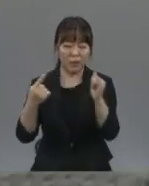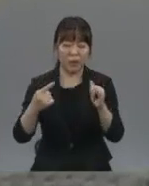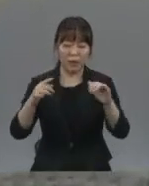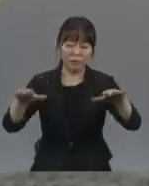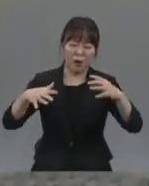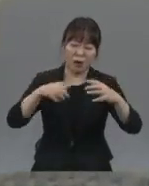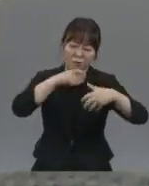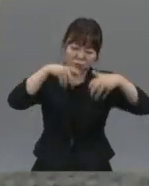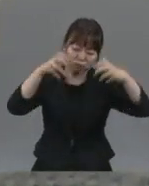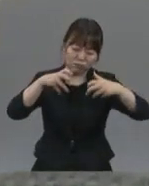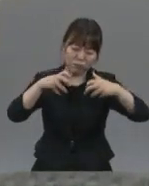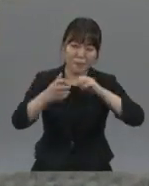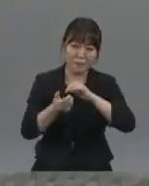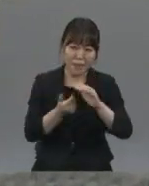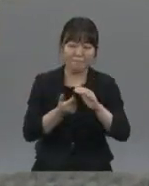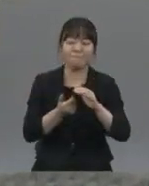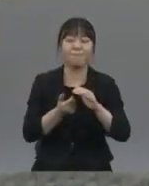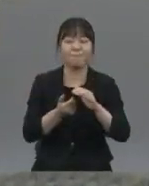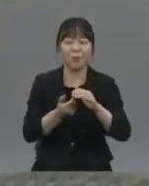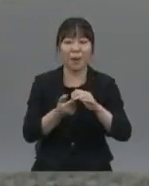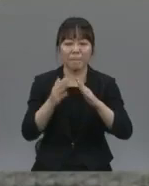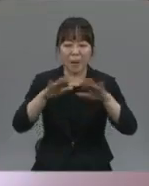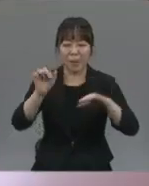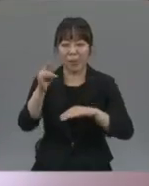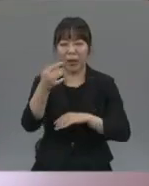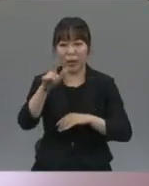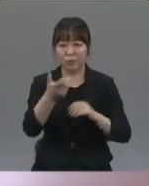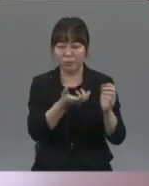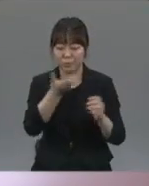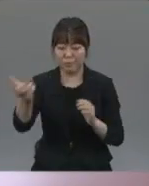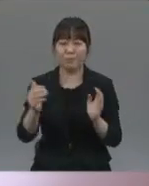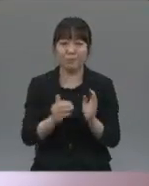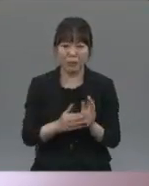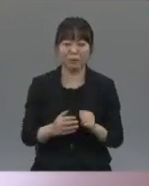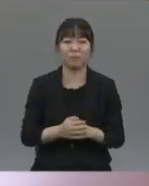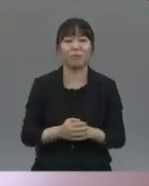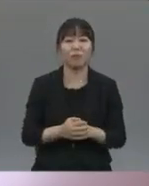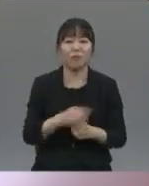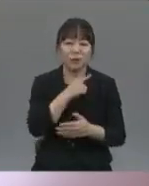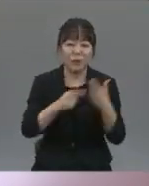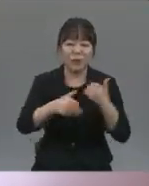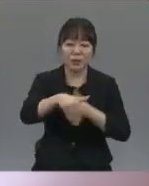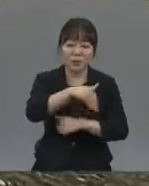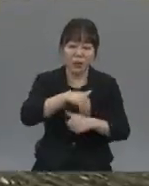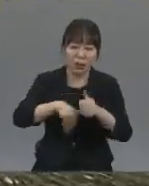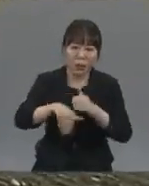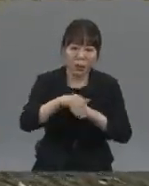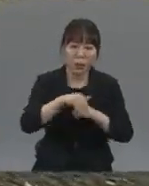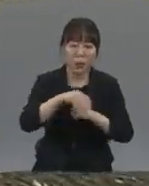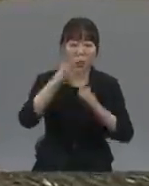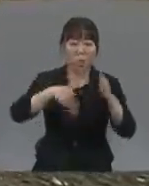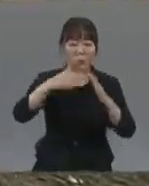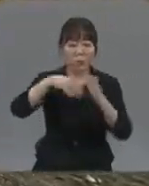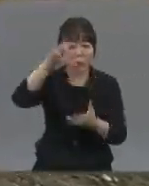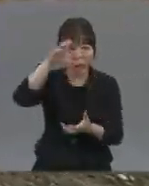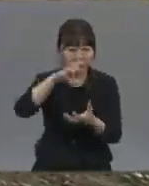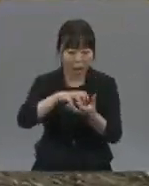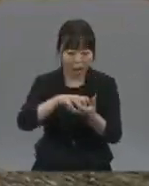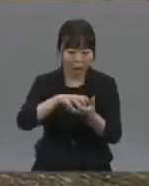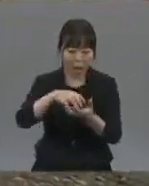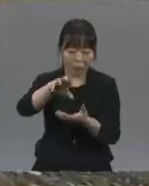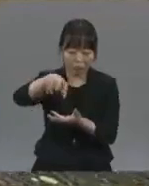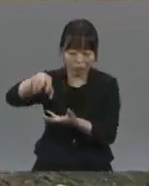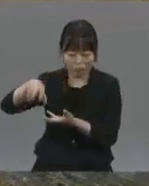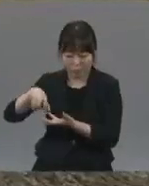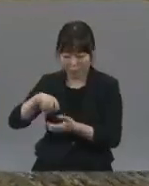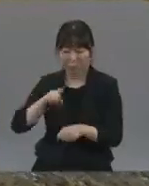ces chiffres ont été publiés aujourd'hui par le siège central de lutte en cas de catastrophe et de sécurité le CDS chq le bilan